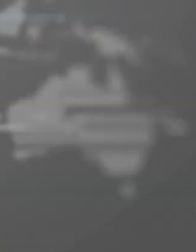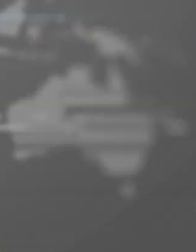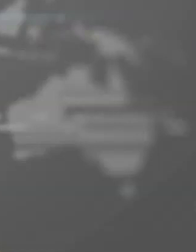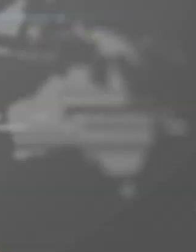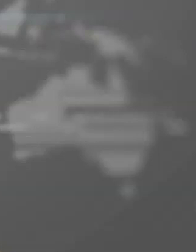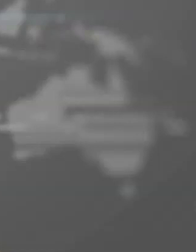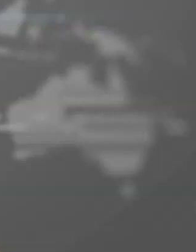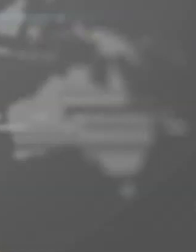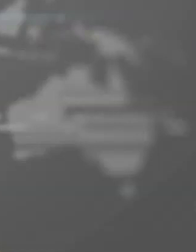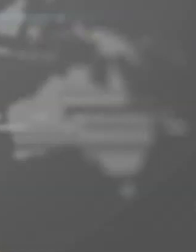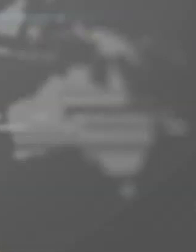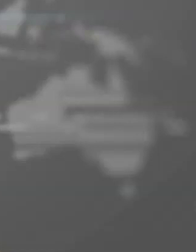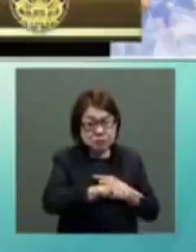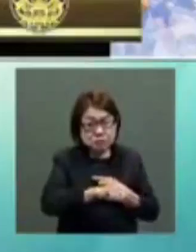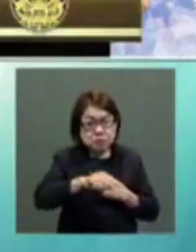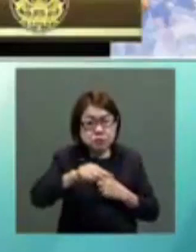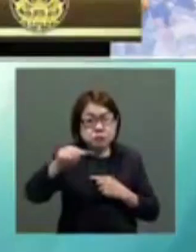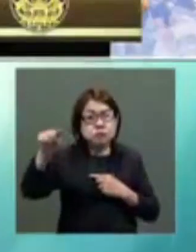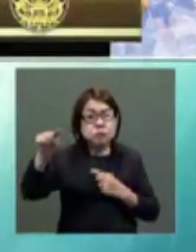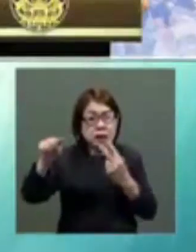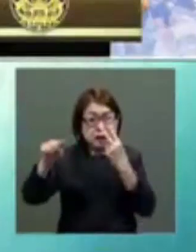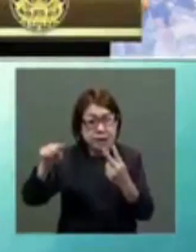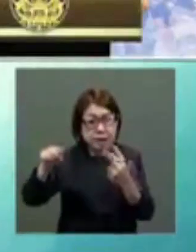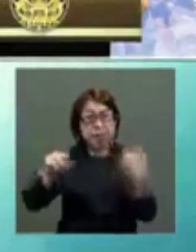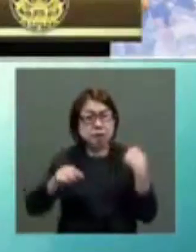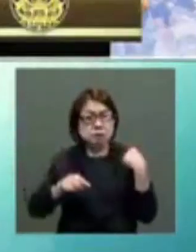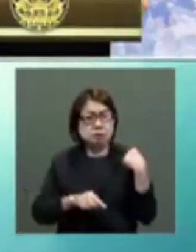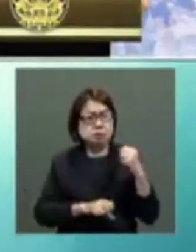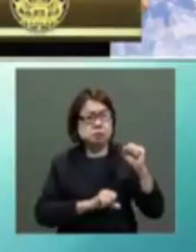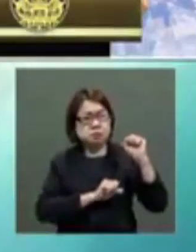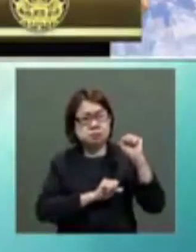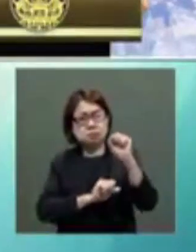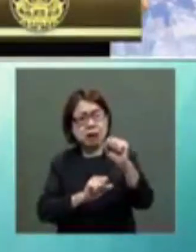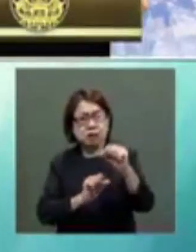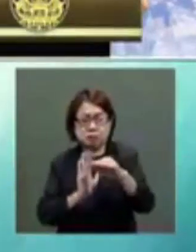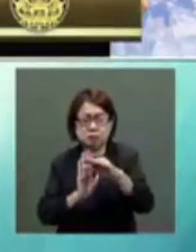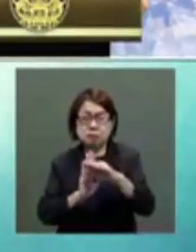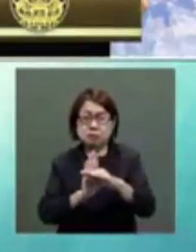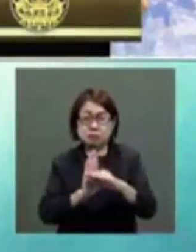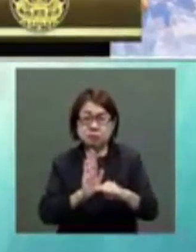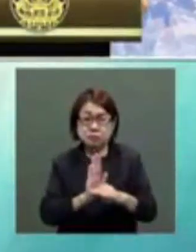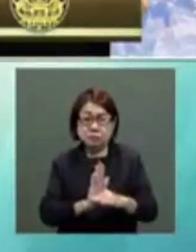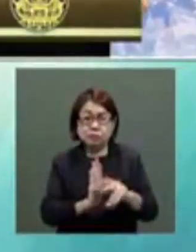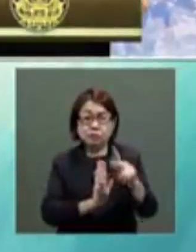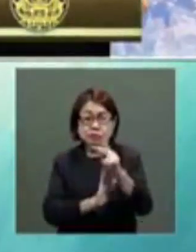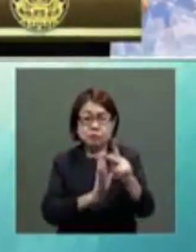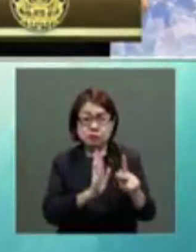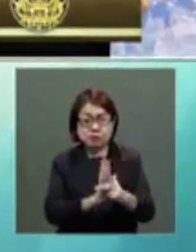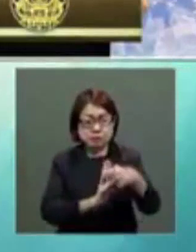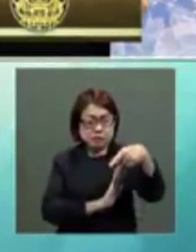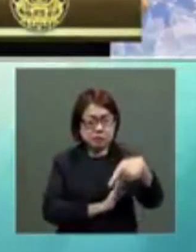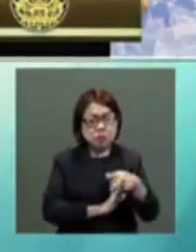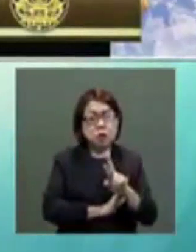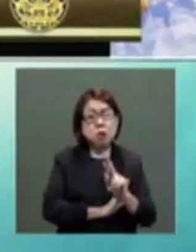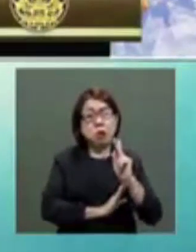าก็ต้องมาดูว่ามันมาจากอะไรนะคะหลังจากประกาศพรกฉุกเฉินไปตั้งแต่26มีนาคมเป็นต้นมาแต่ตอนประกาศพรกฉุกเ